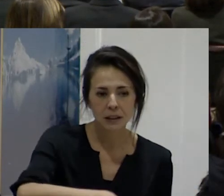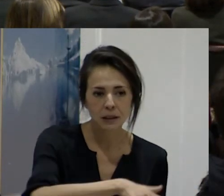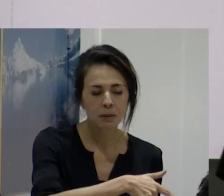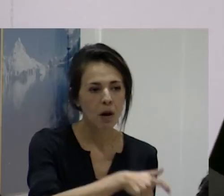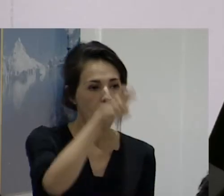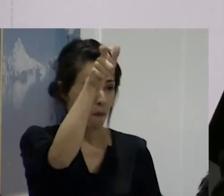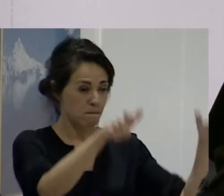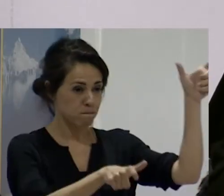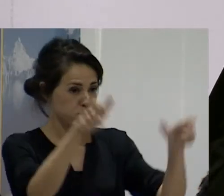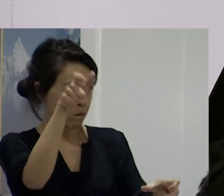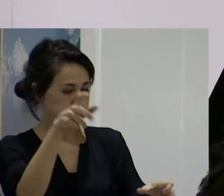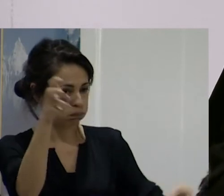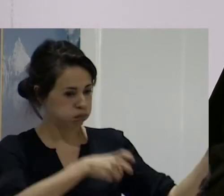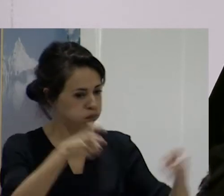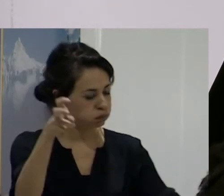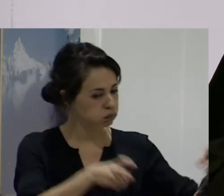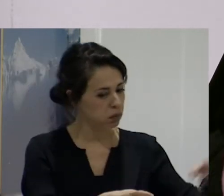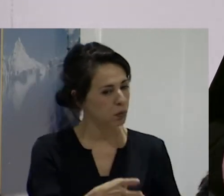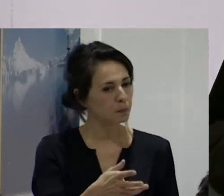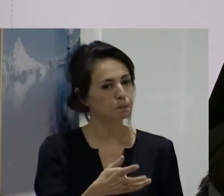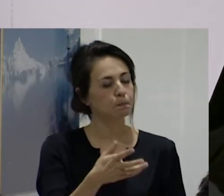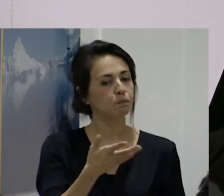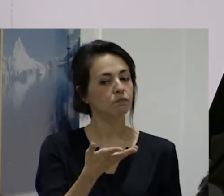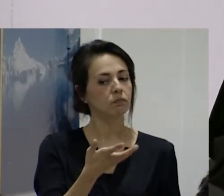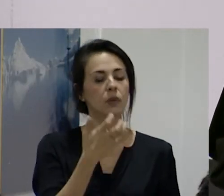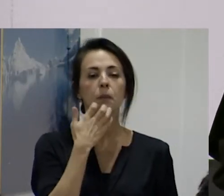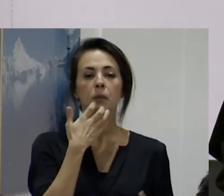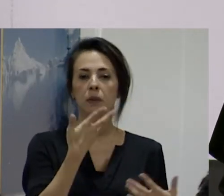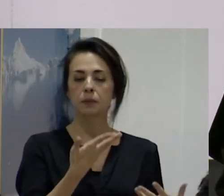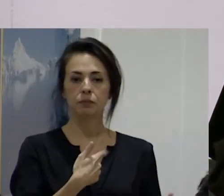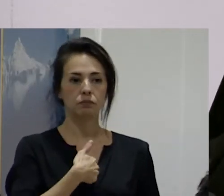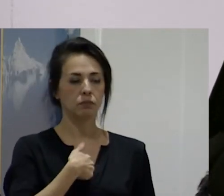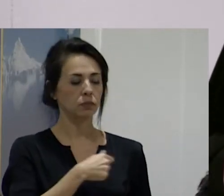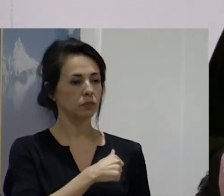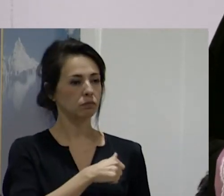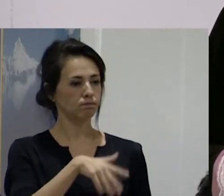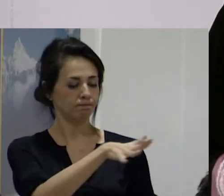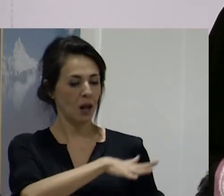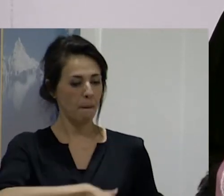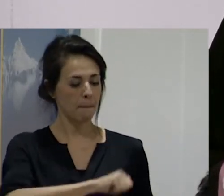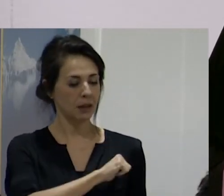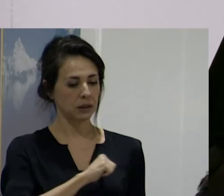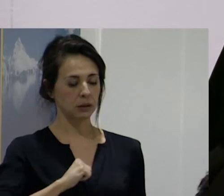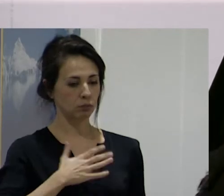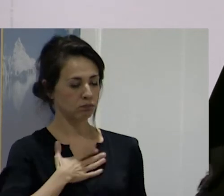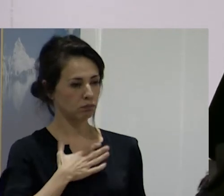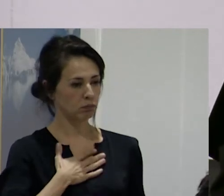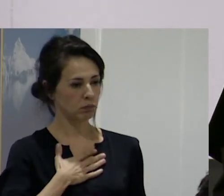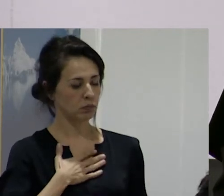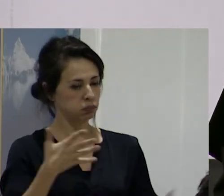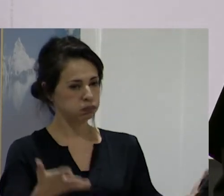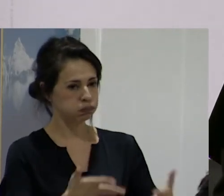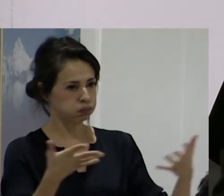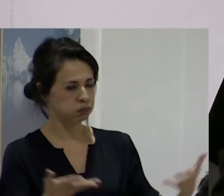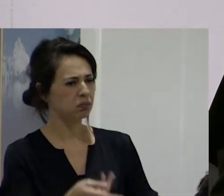conciutadans. Fons documental que no solament enriqueixen el nostre patrimoni comú, sinó que al mateix temps són